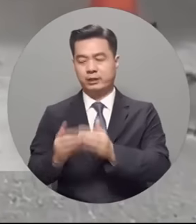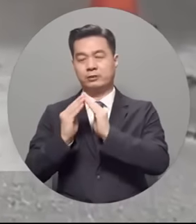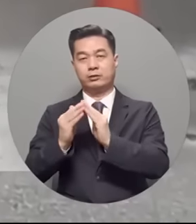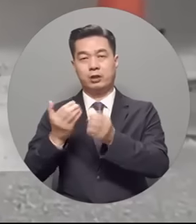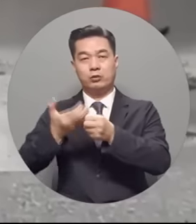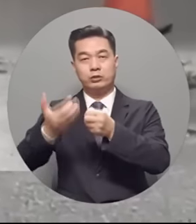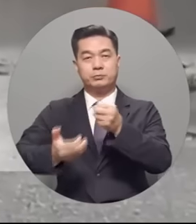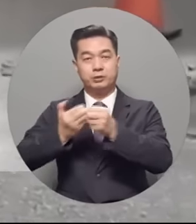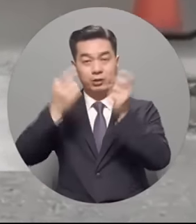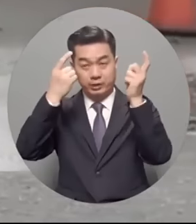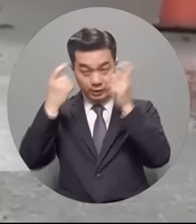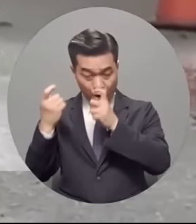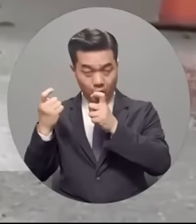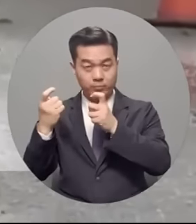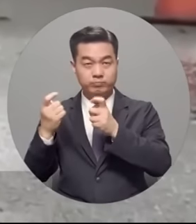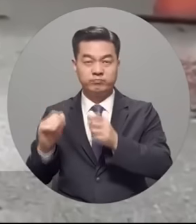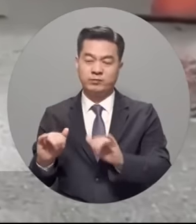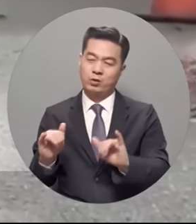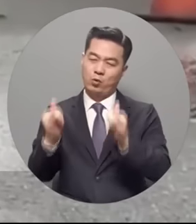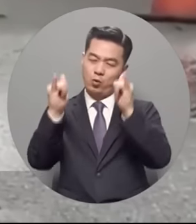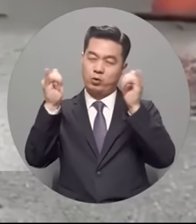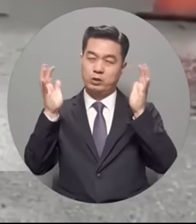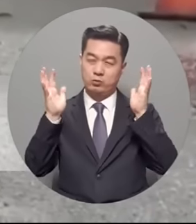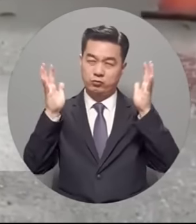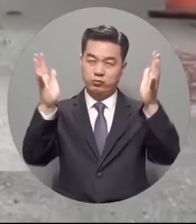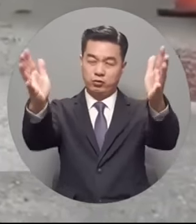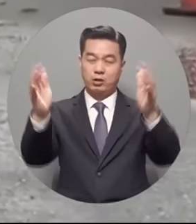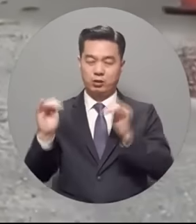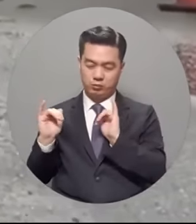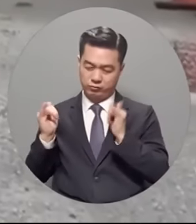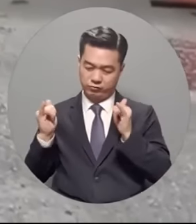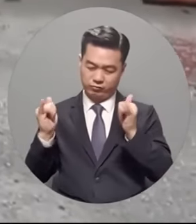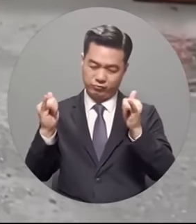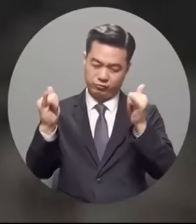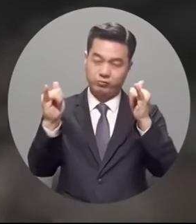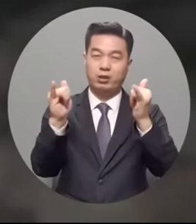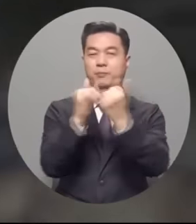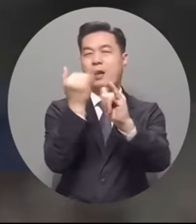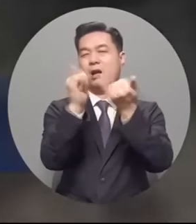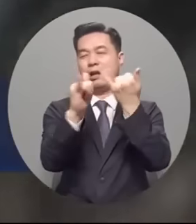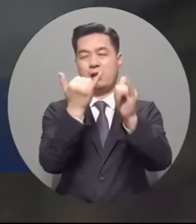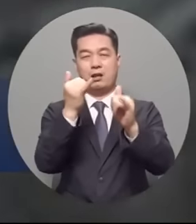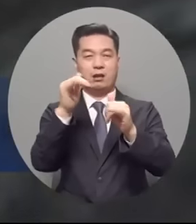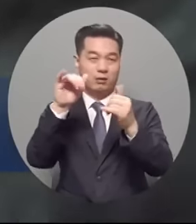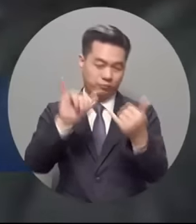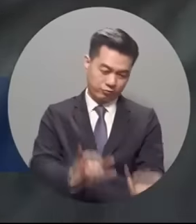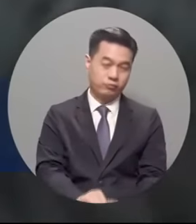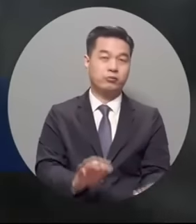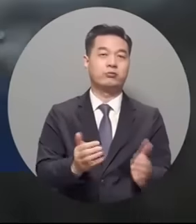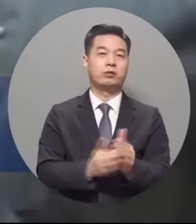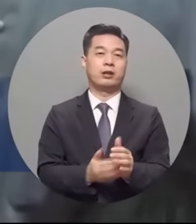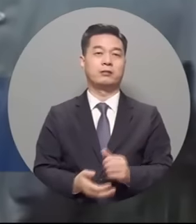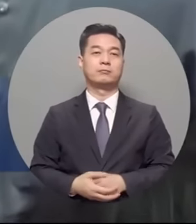기념식을 위해 공중 분열식을 연습하던 중 벌어진 참사입니다. 그런 kebanan